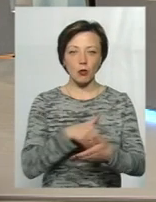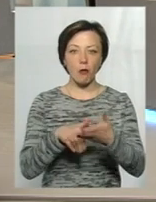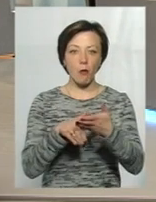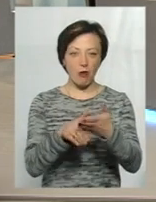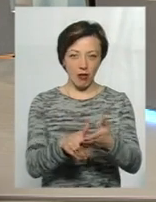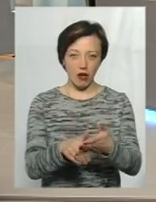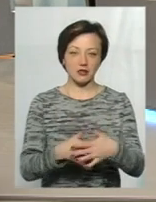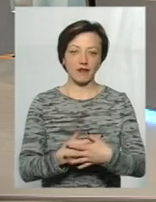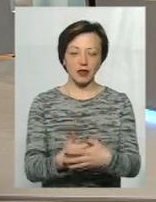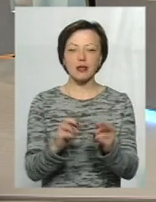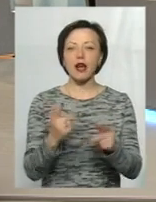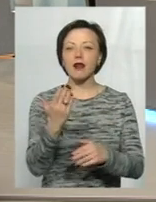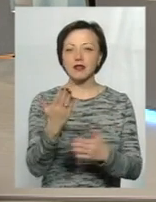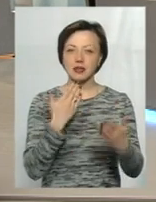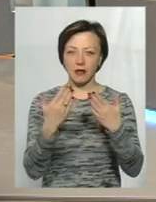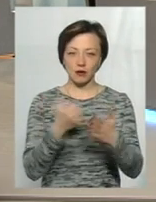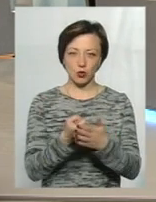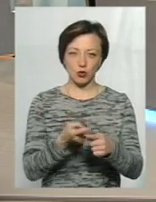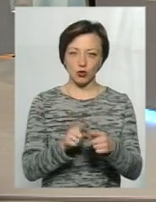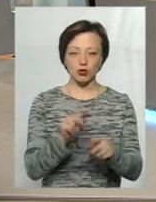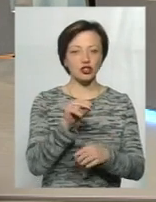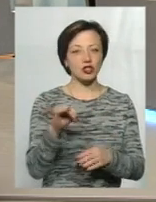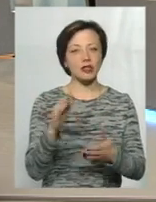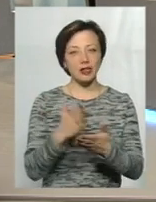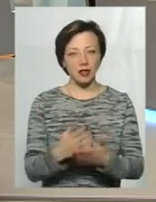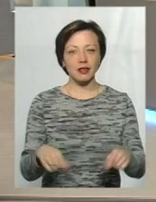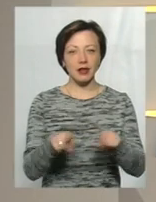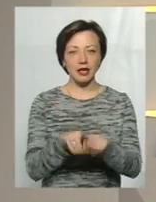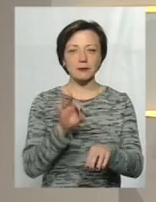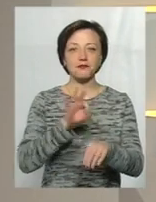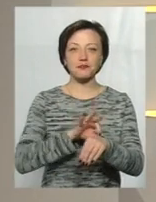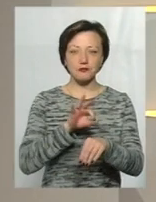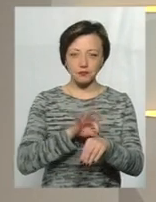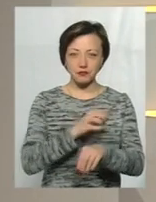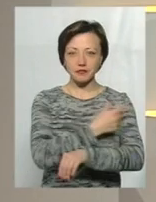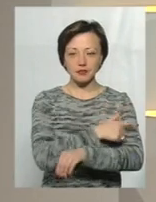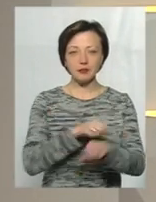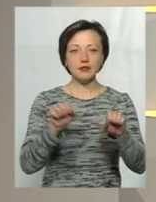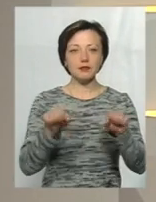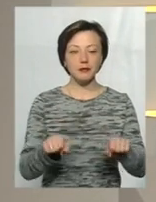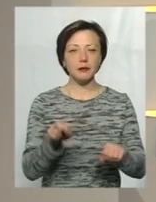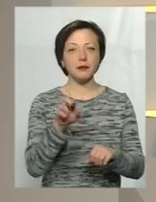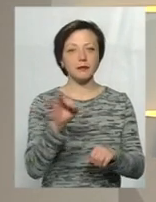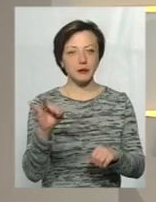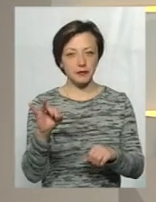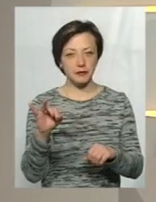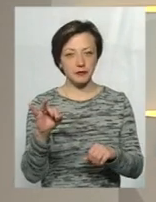цей діагноз. Як ви ставитесь до цього? І чи є такий діагноз, який міг би,